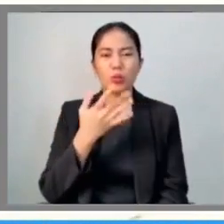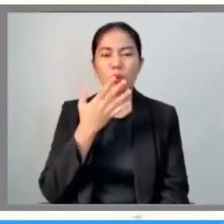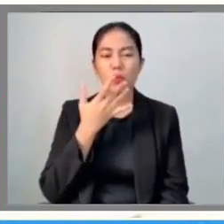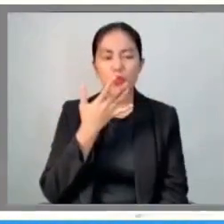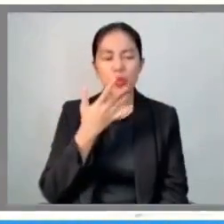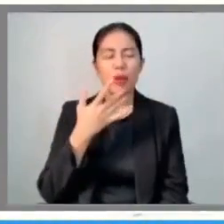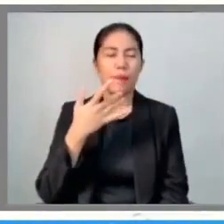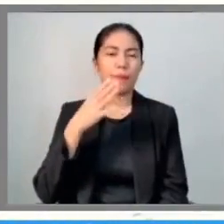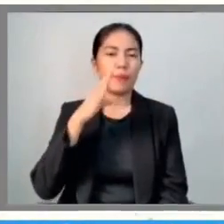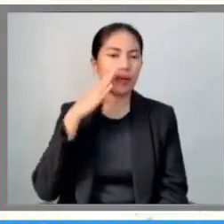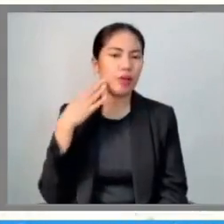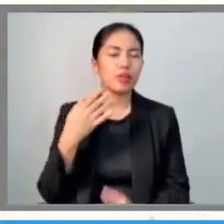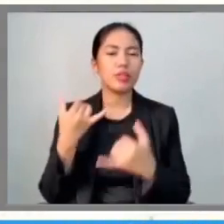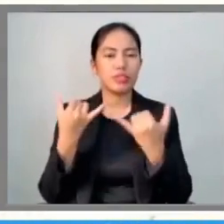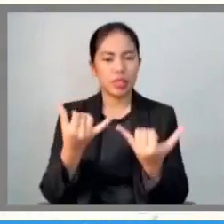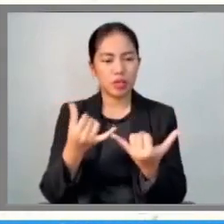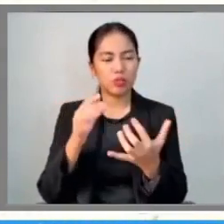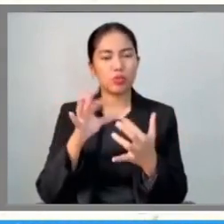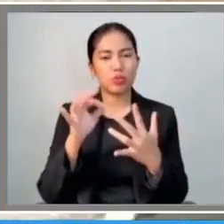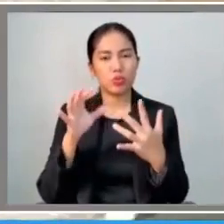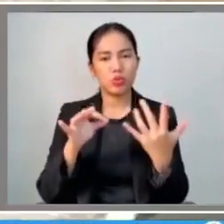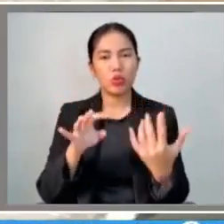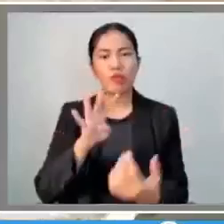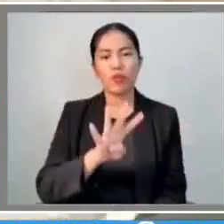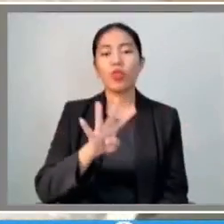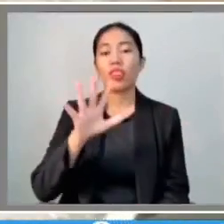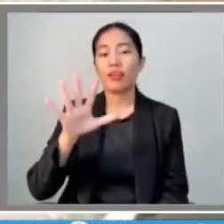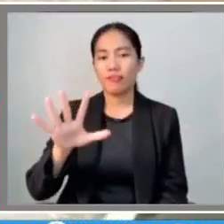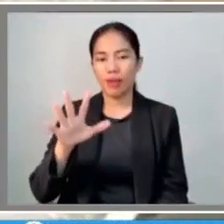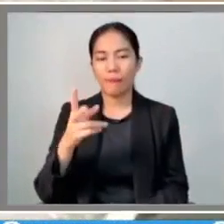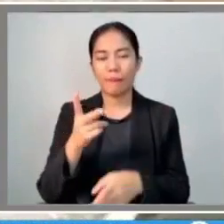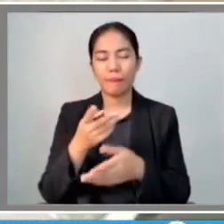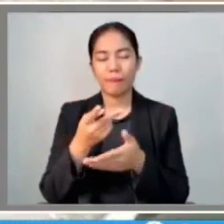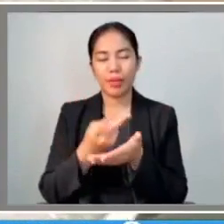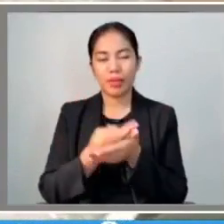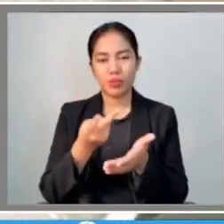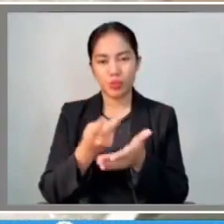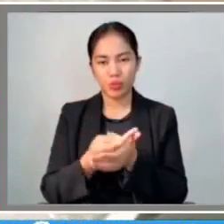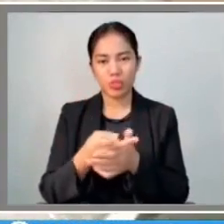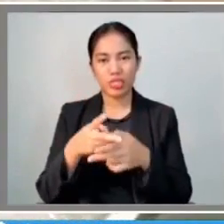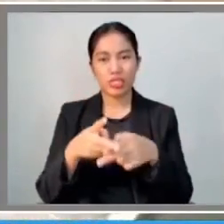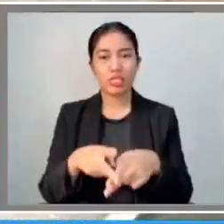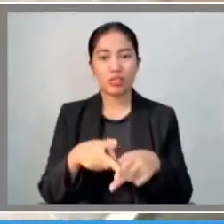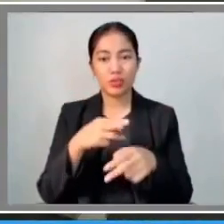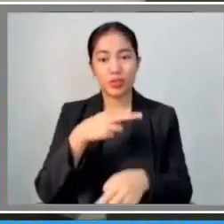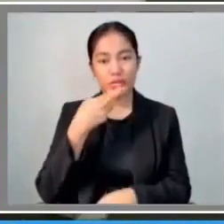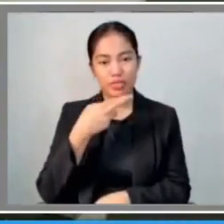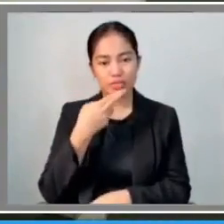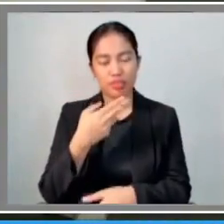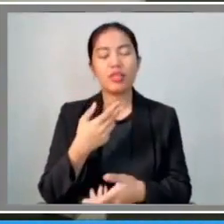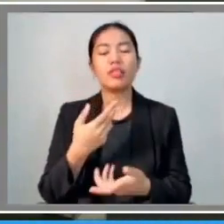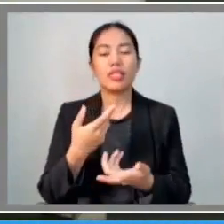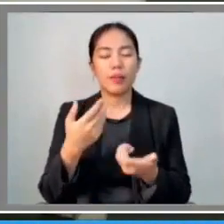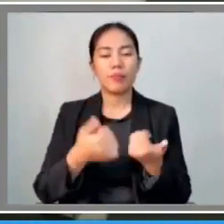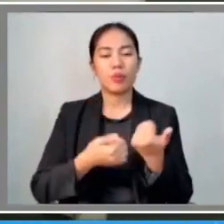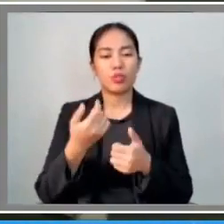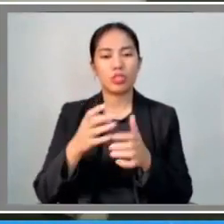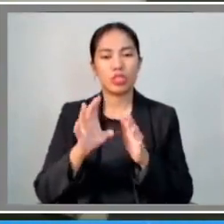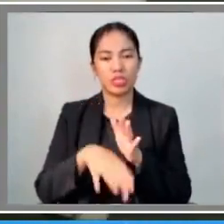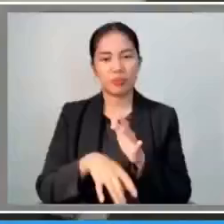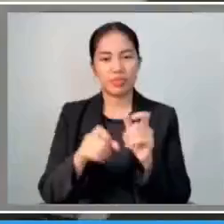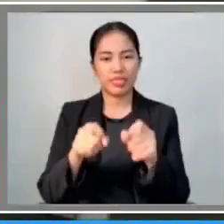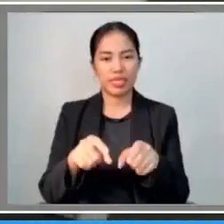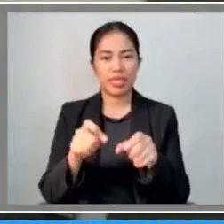itong mga 45 pesos per kilo na presyo ng bigas na pinakamurang ang ibinibenta dito sa palengke. Sakali man umano, Connie